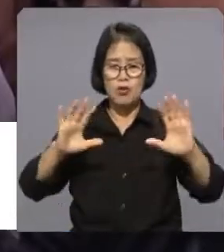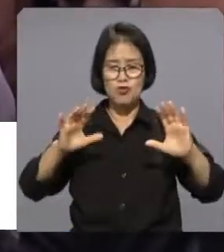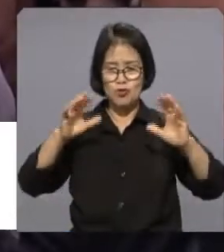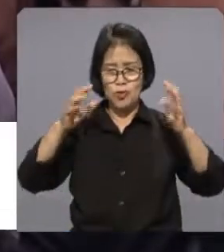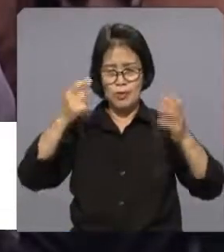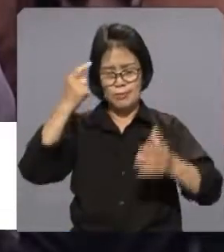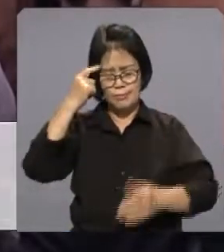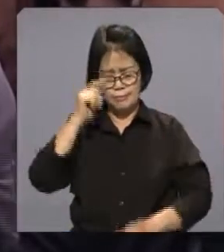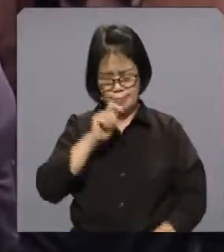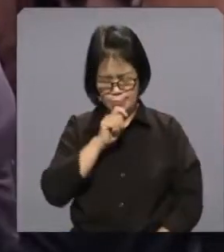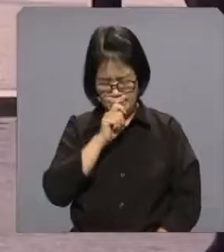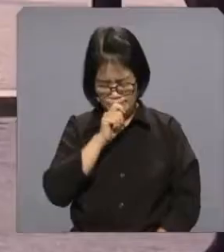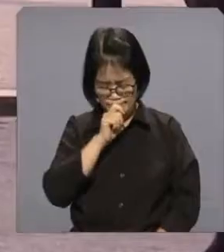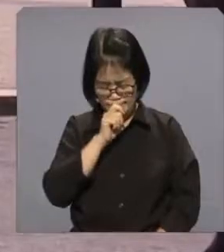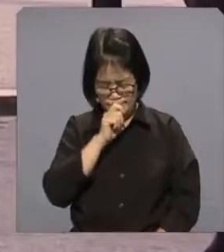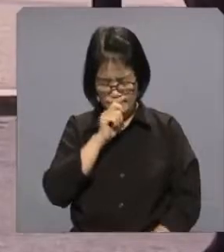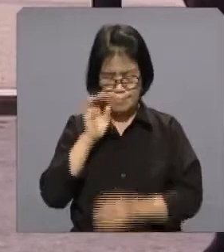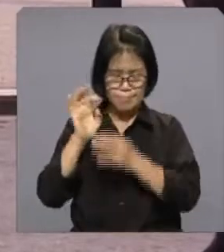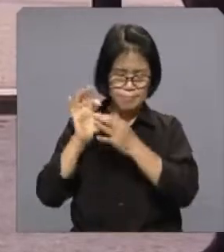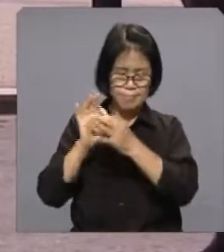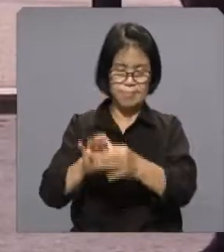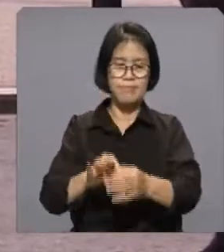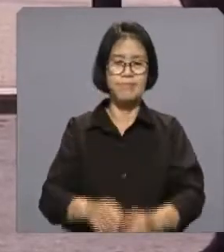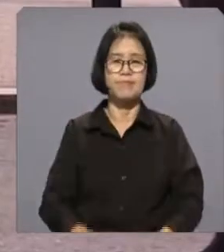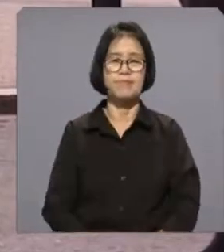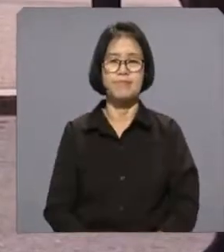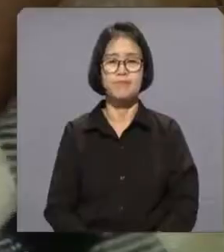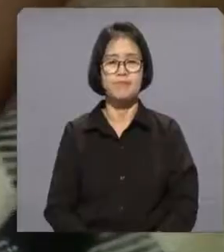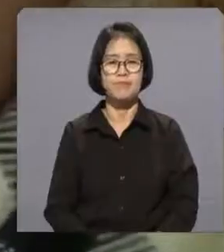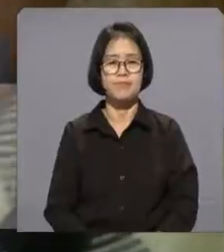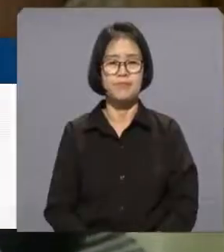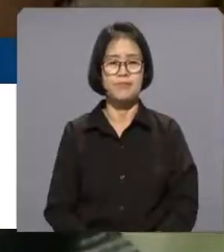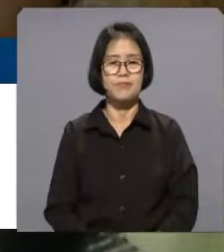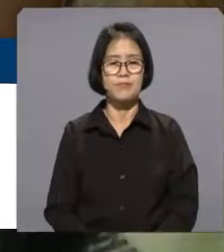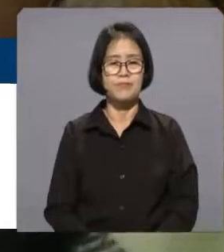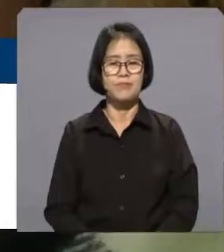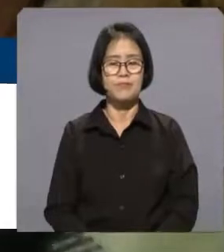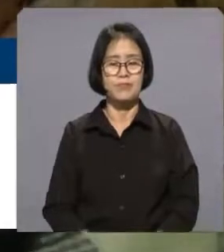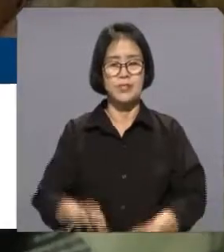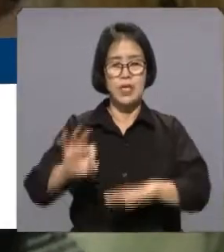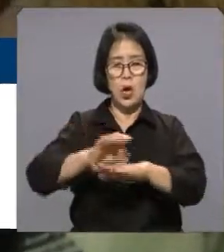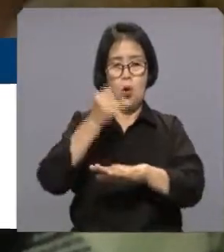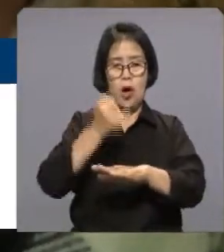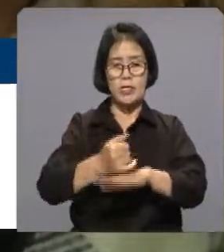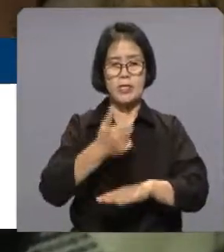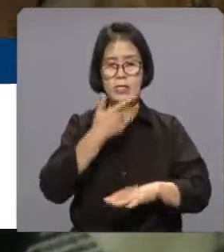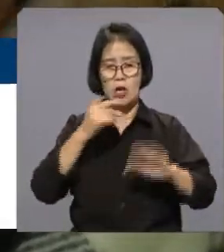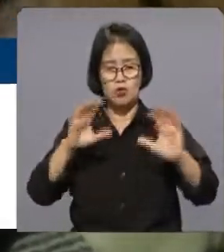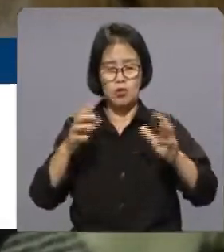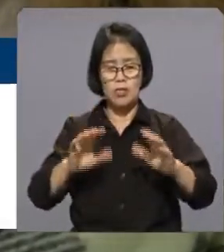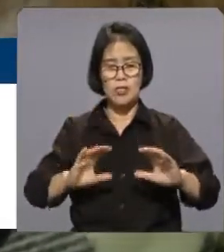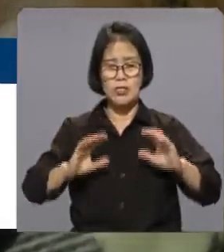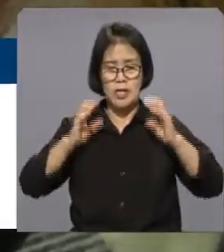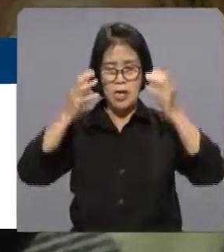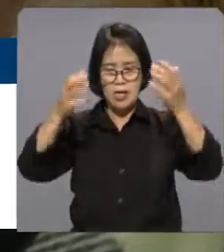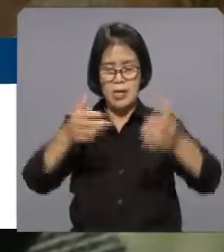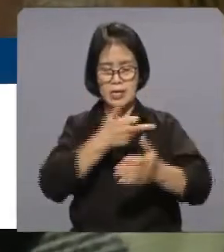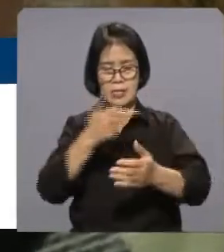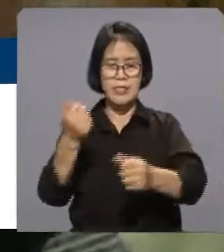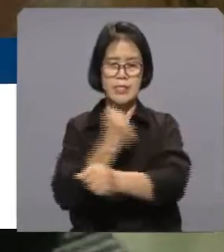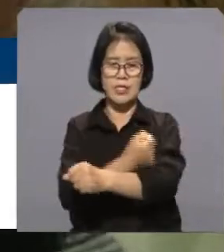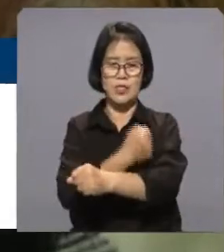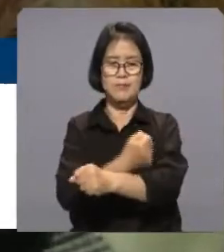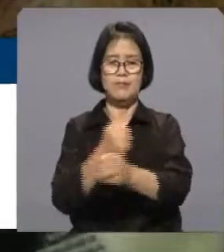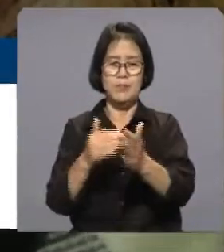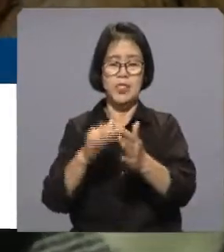침묵이 영국 전역에서 이어졌습니다. She's given so much to our country and the world, and I just felt that I could